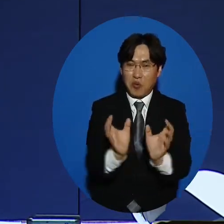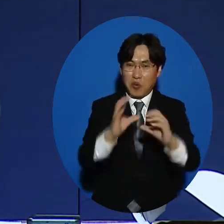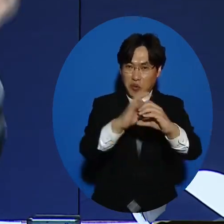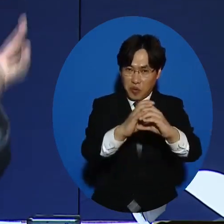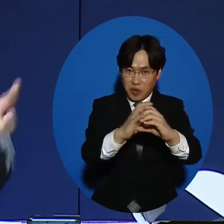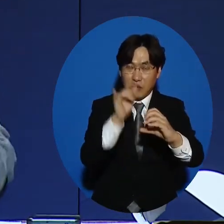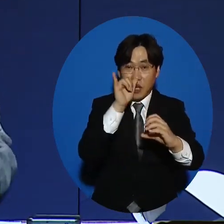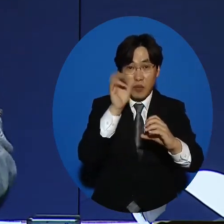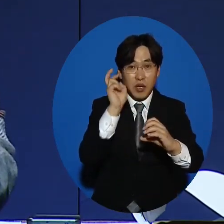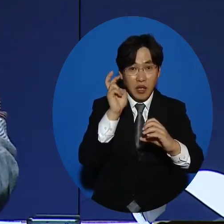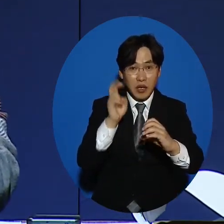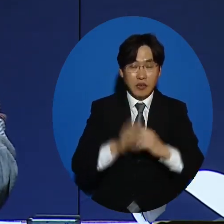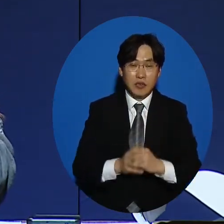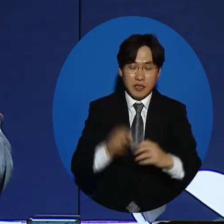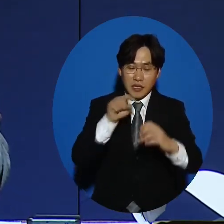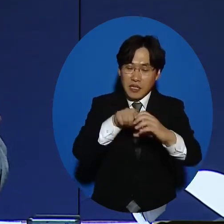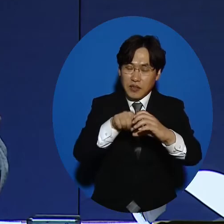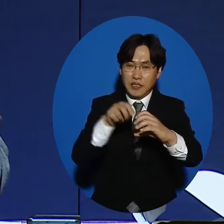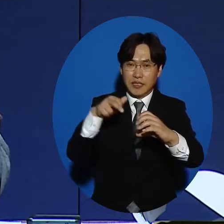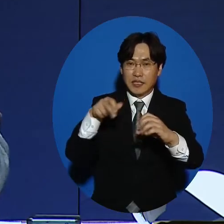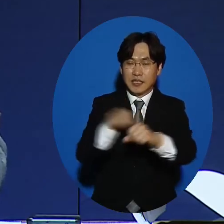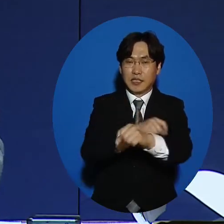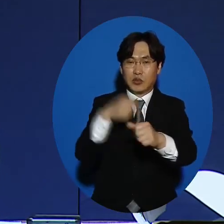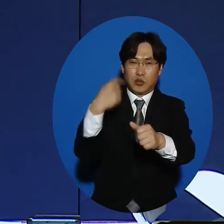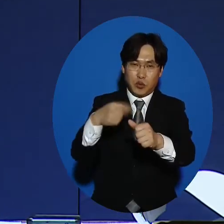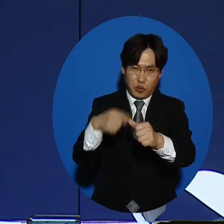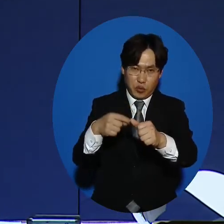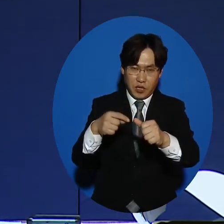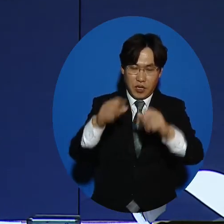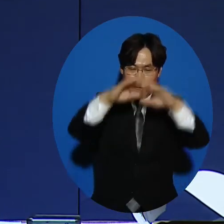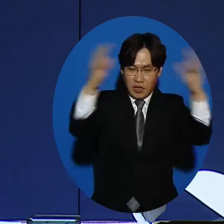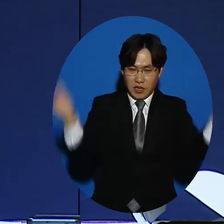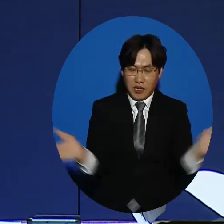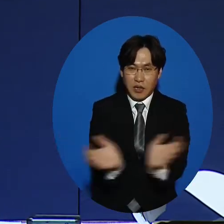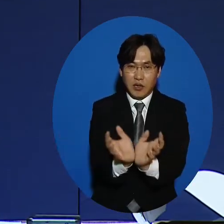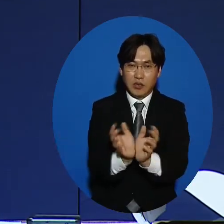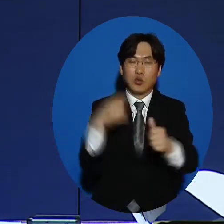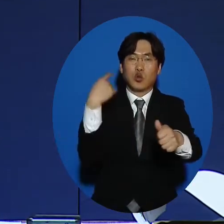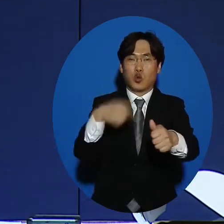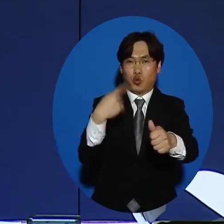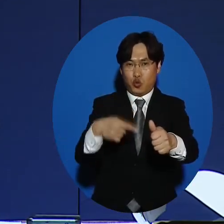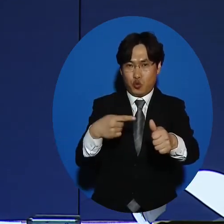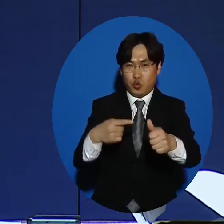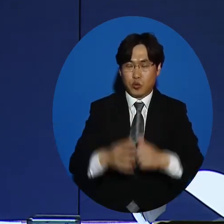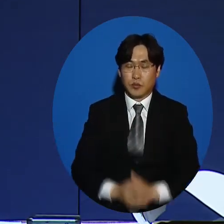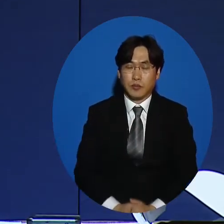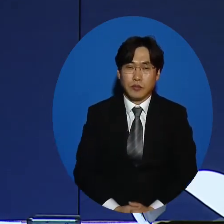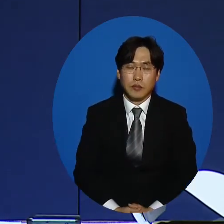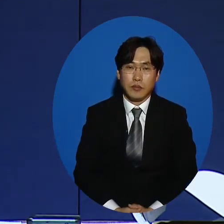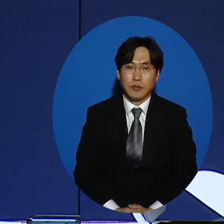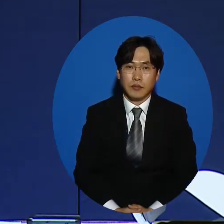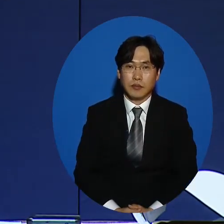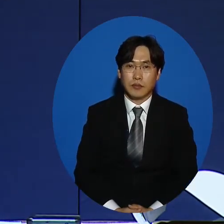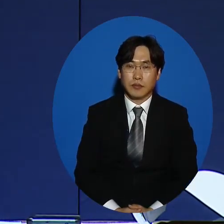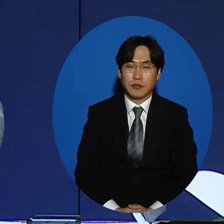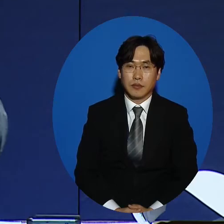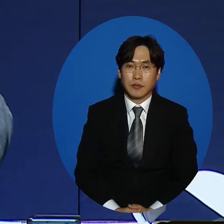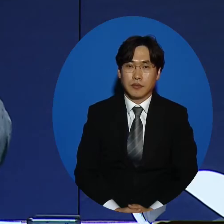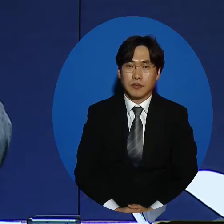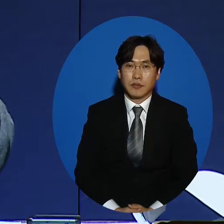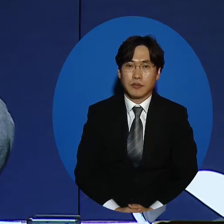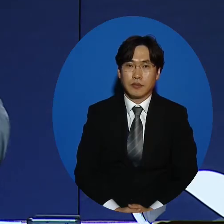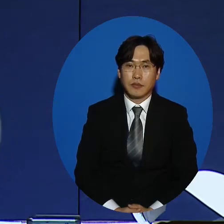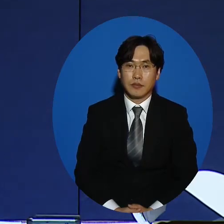평생교육 안에 장애인 평생교육이 자그마하게 자리 잡고 있는 거예요. 그런데 우리